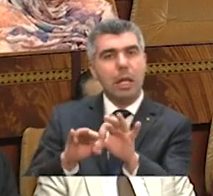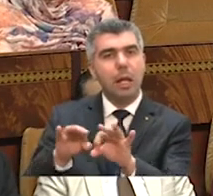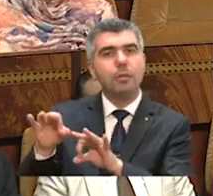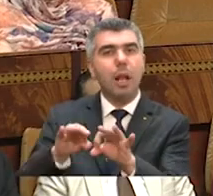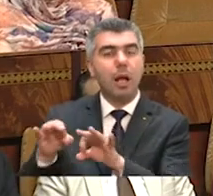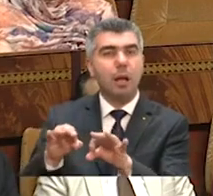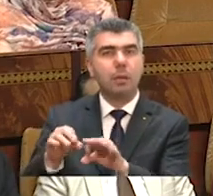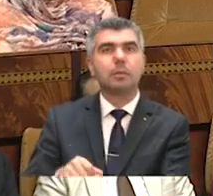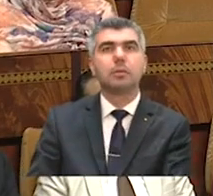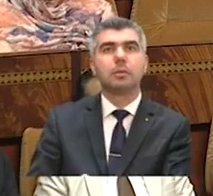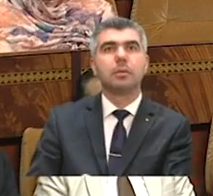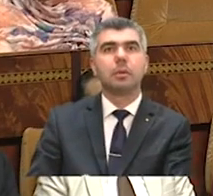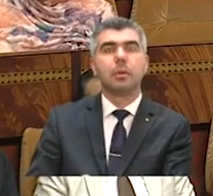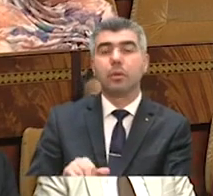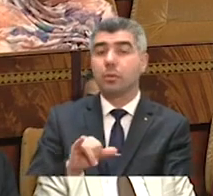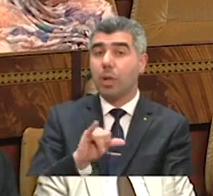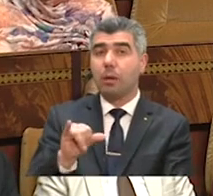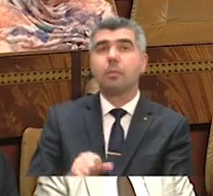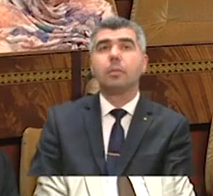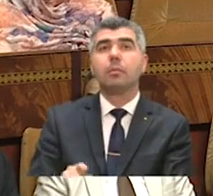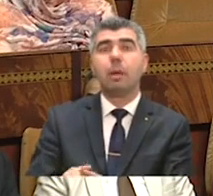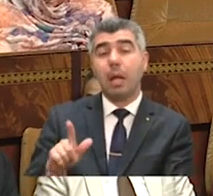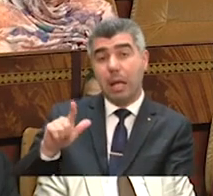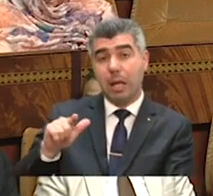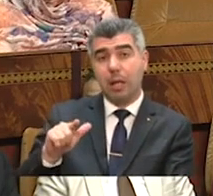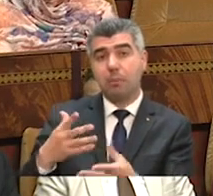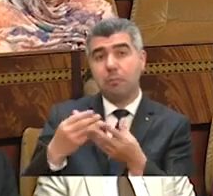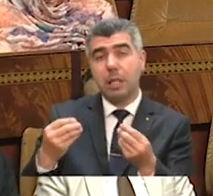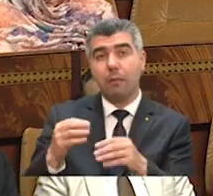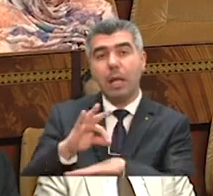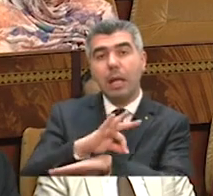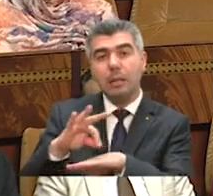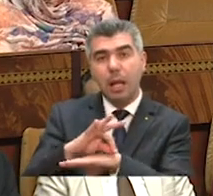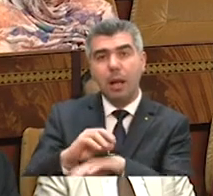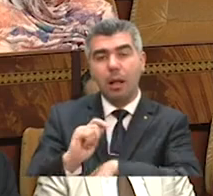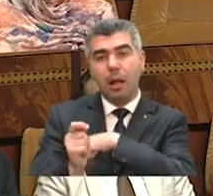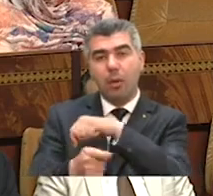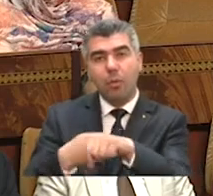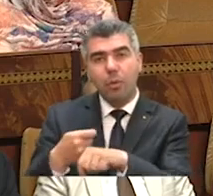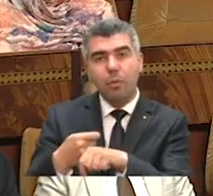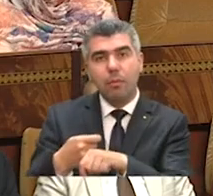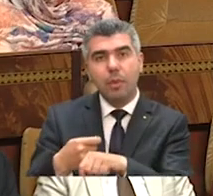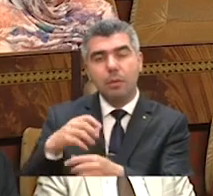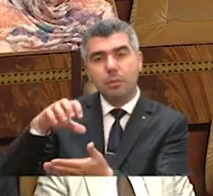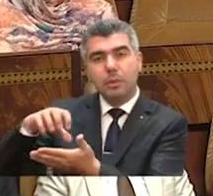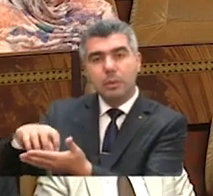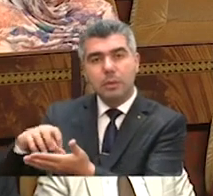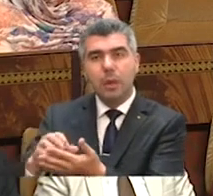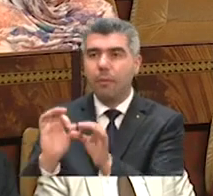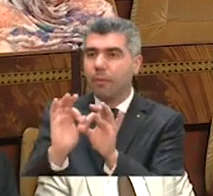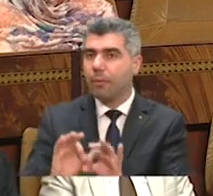اللازمه فيه، كنلقاو ان هناك ادارات اخرى في المناطق القرويه والنائيه اللي ما فيهاش موارد